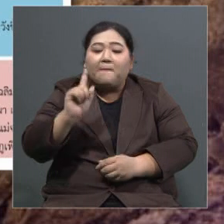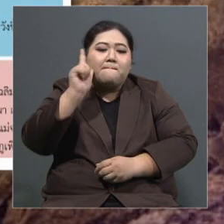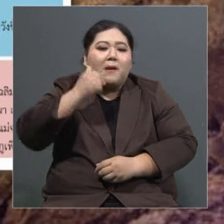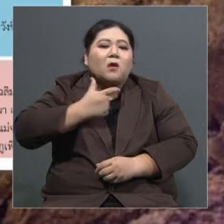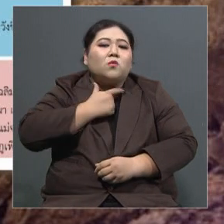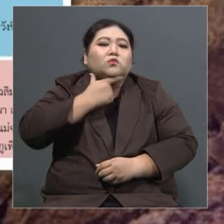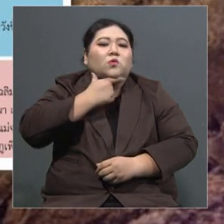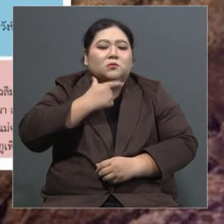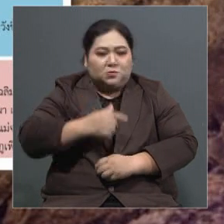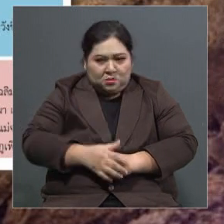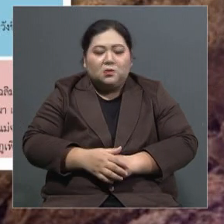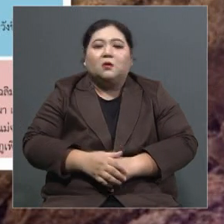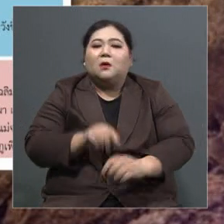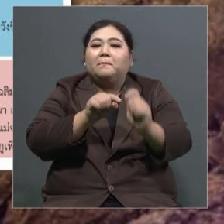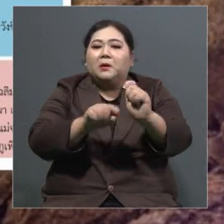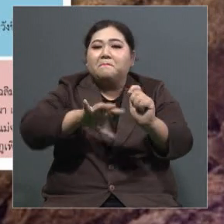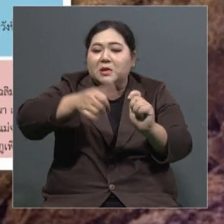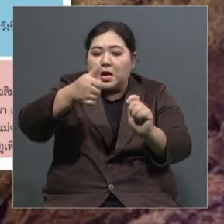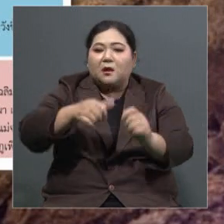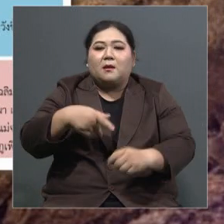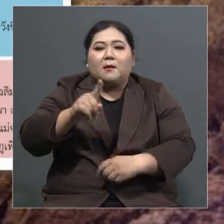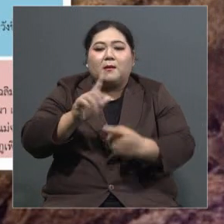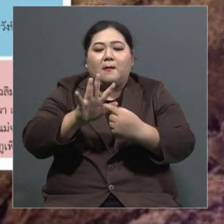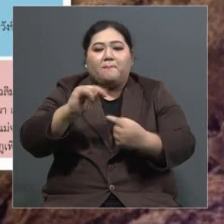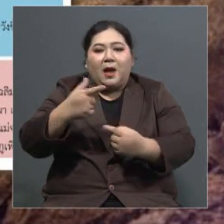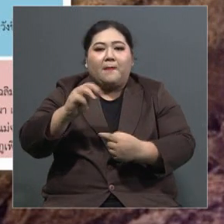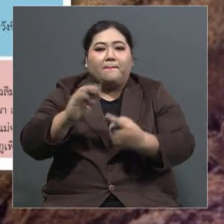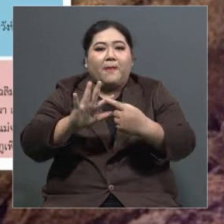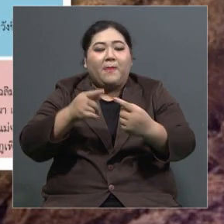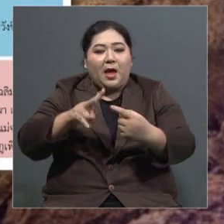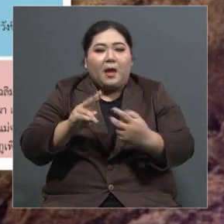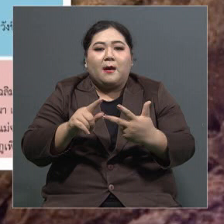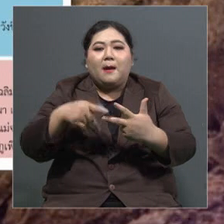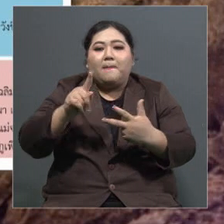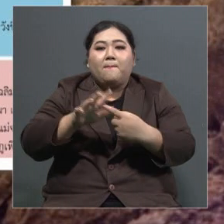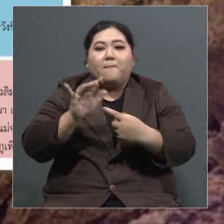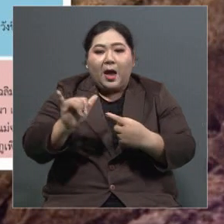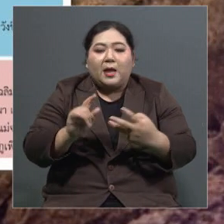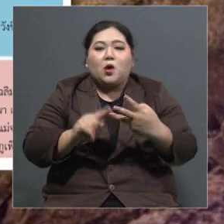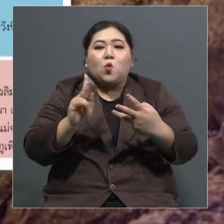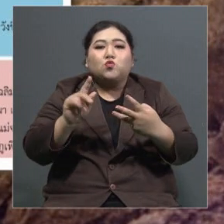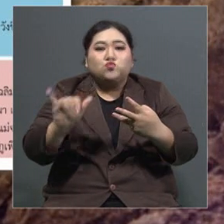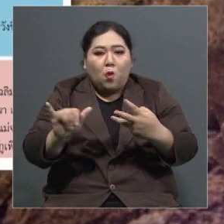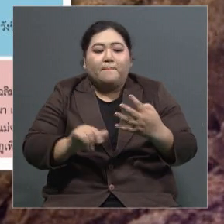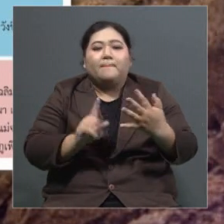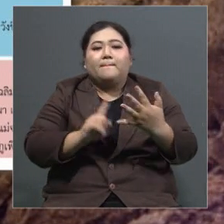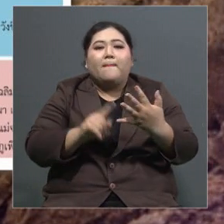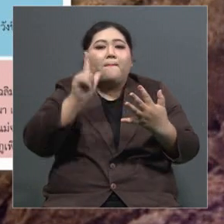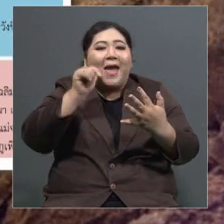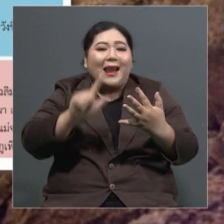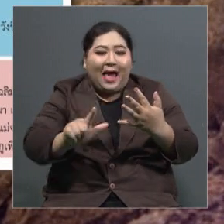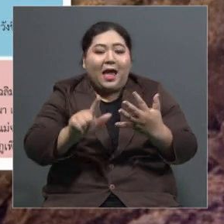ครับแม่ฮ่องสรเนี่ยได้แก่ที่อำเภอเมืองปางมะผ้าปายขุนยวมแม่สเรียงแม่ลาน้อยที่เชียงใหม่ครับที่อำเภอ